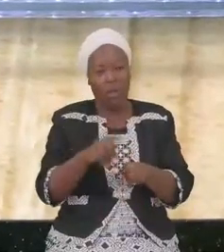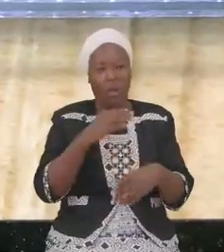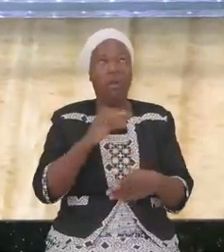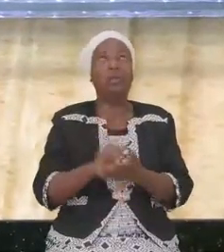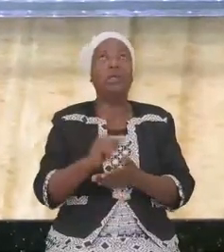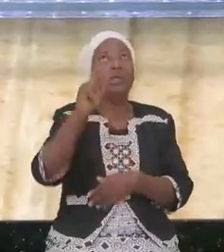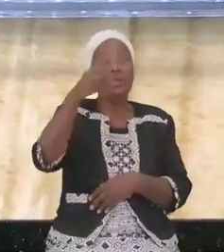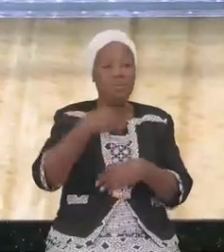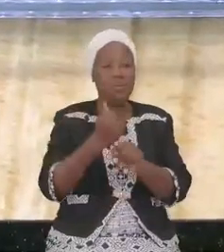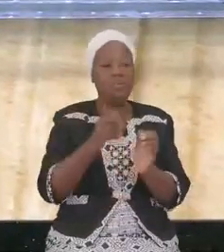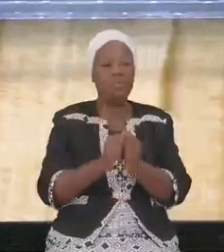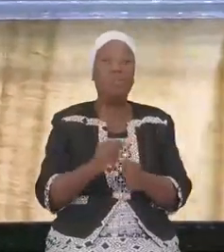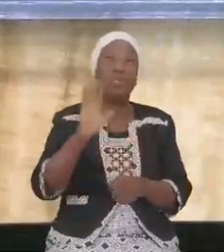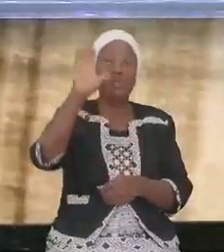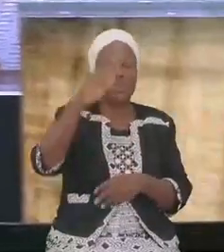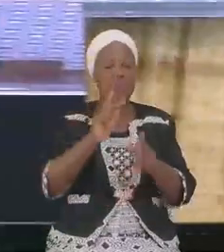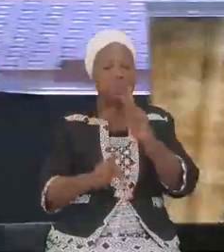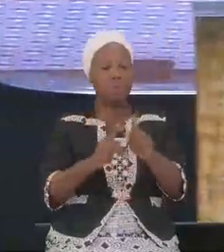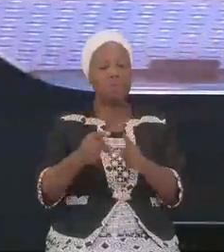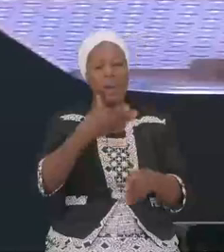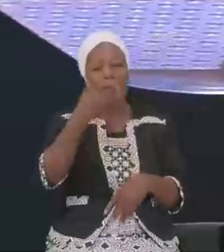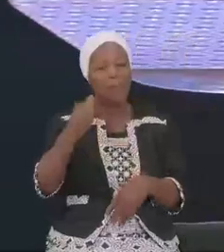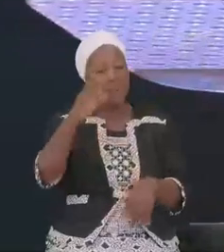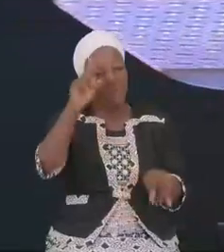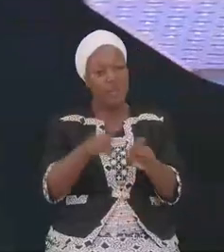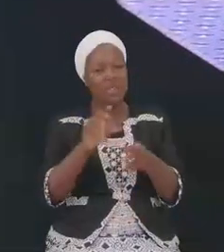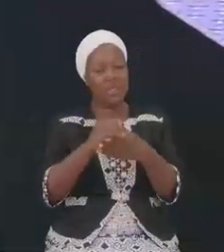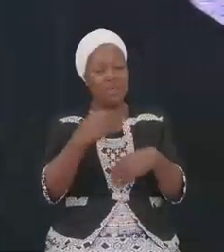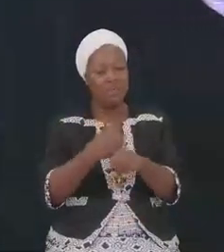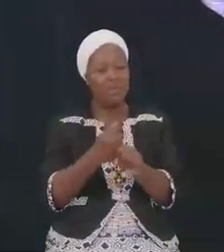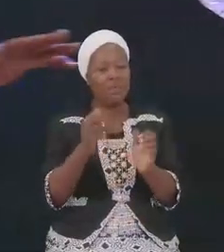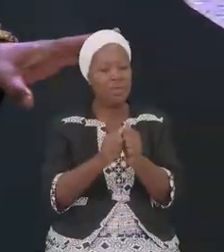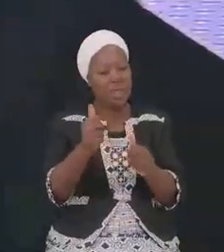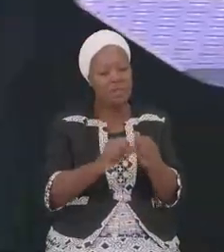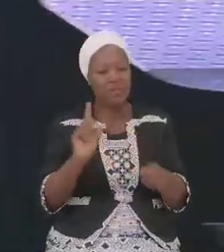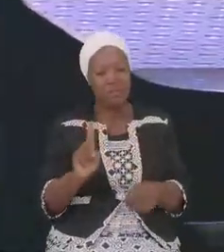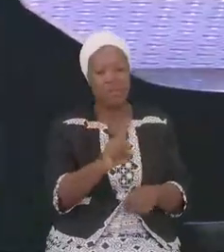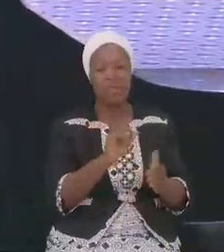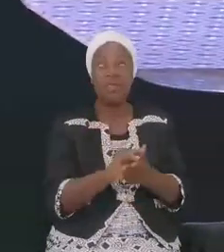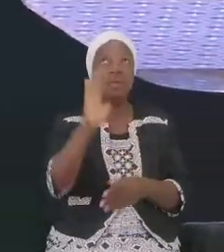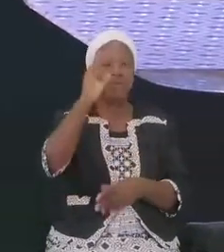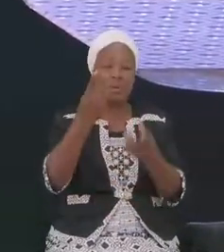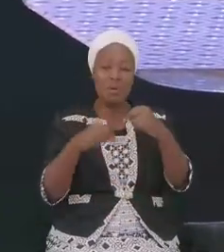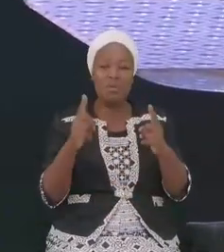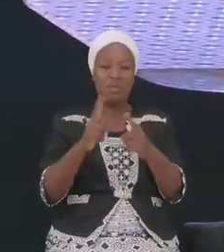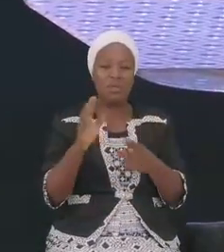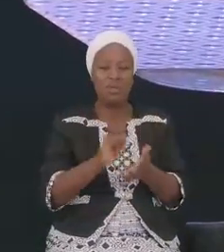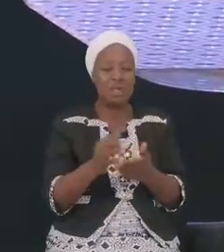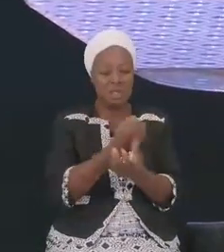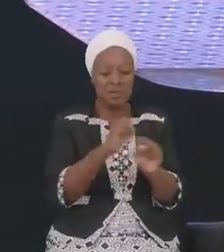peuple, une meilleure alliance qu'il a faite avec tous ceux qui viennent dans la